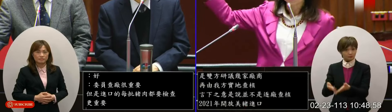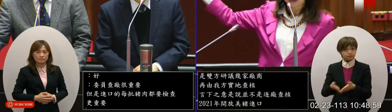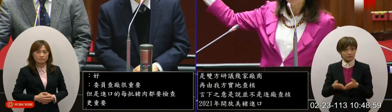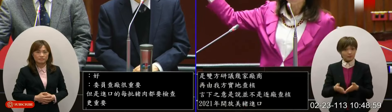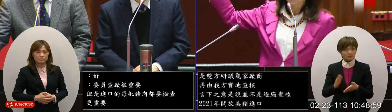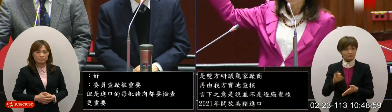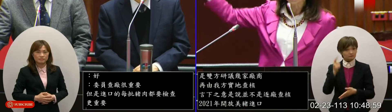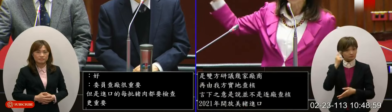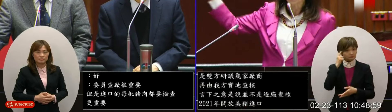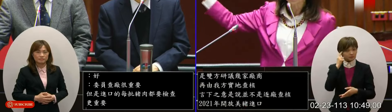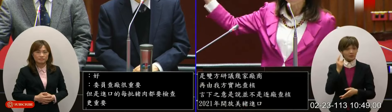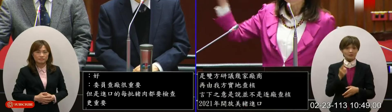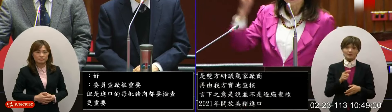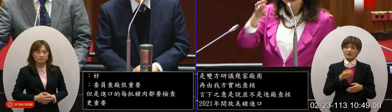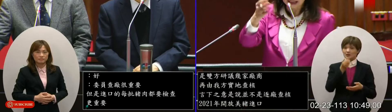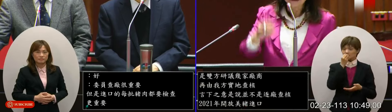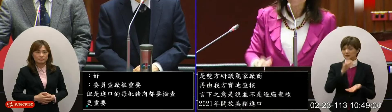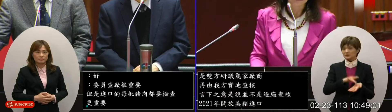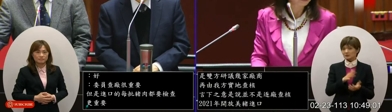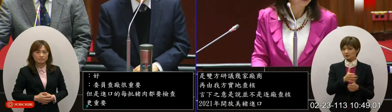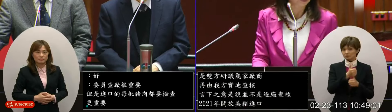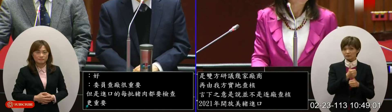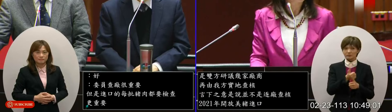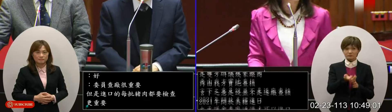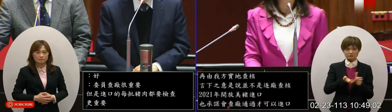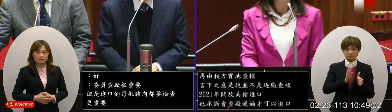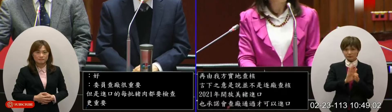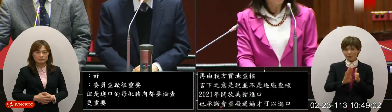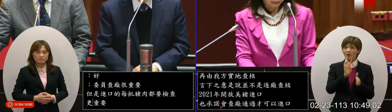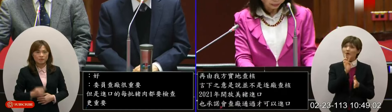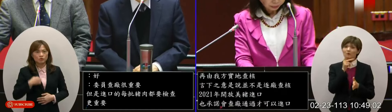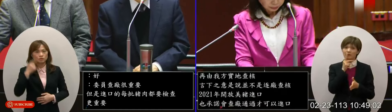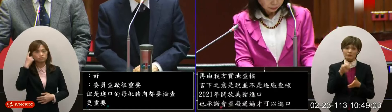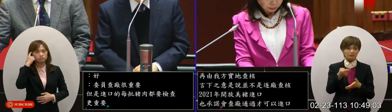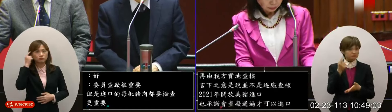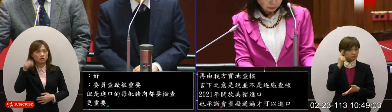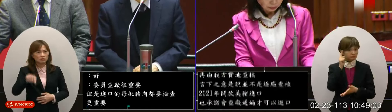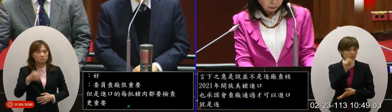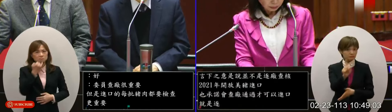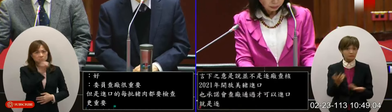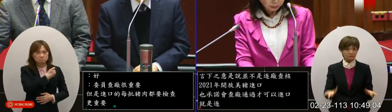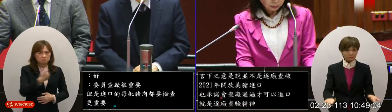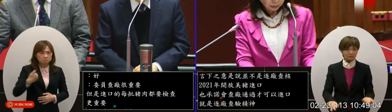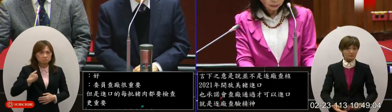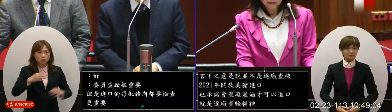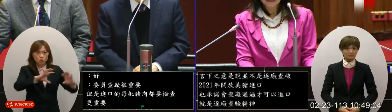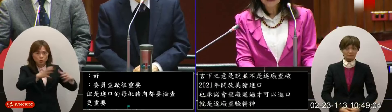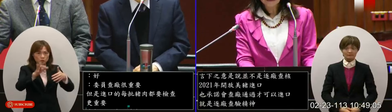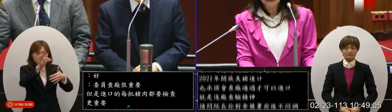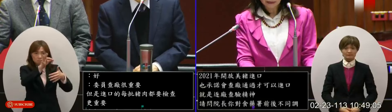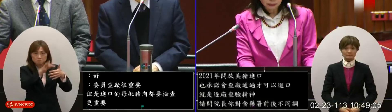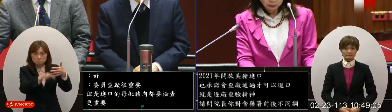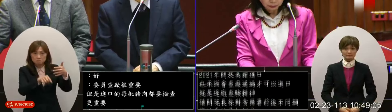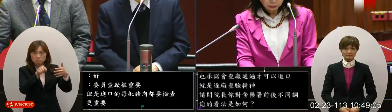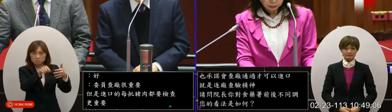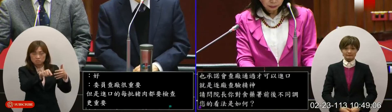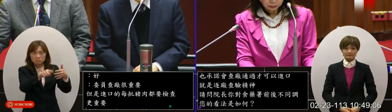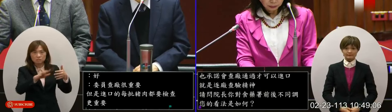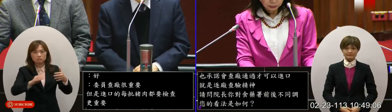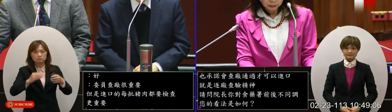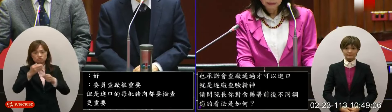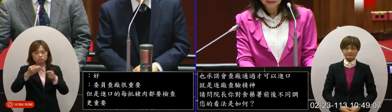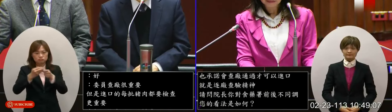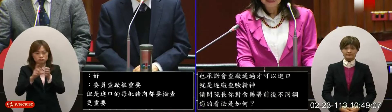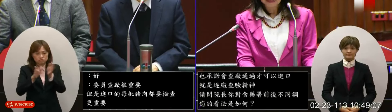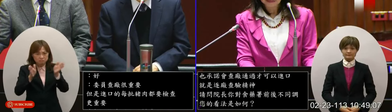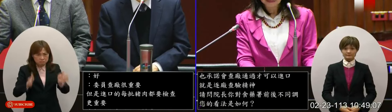对于食药署前后不同调，您的看法是如何？ 我想可能在国际的标准上，在这9年间